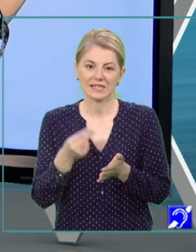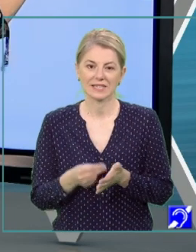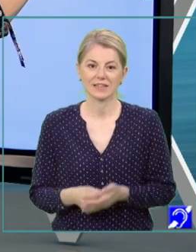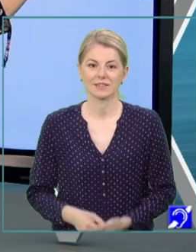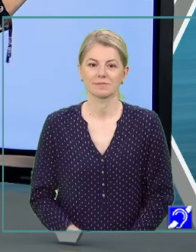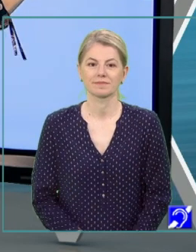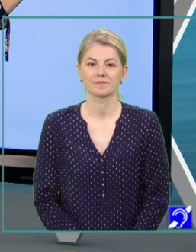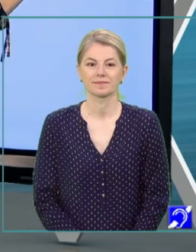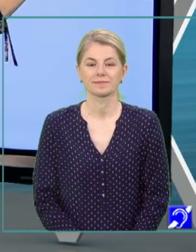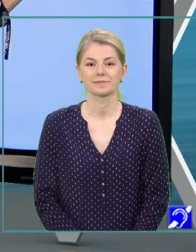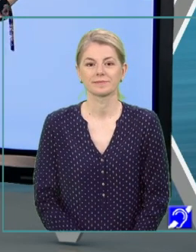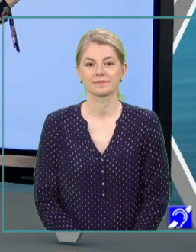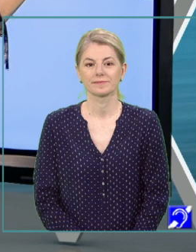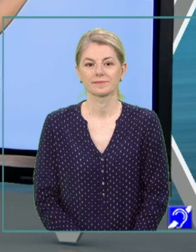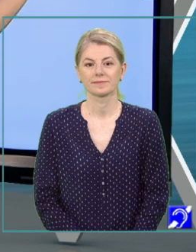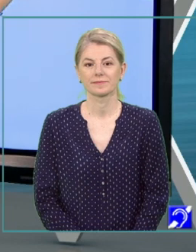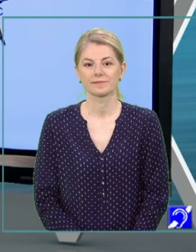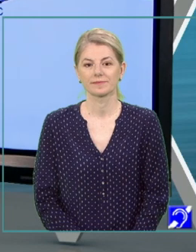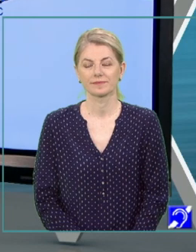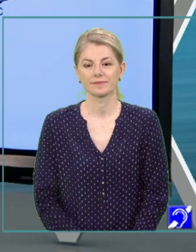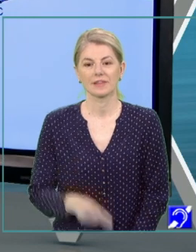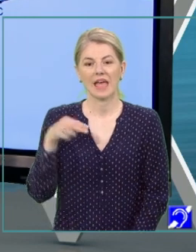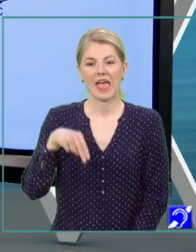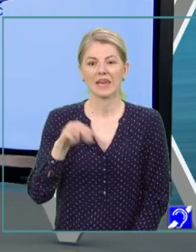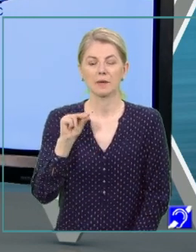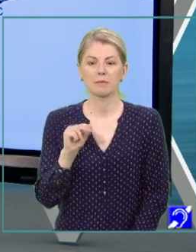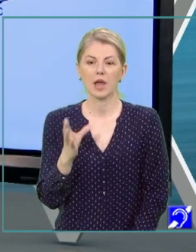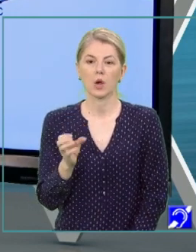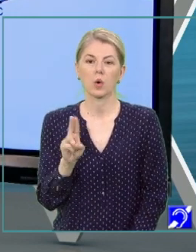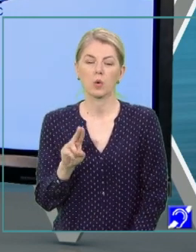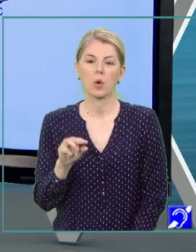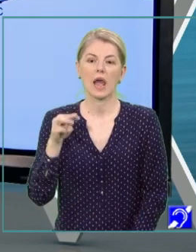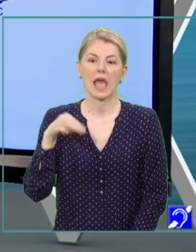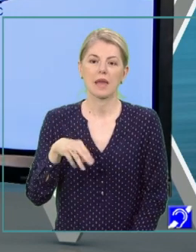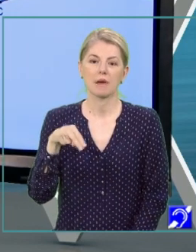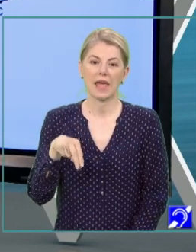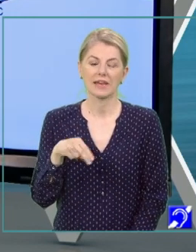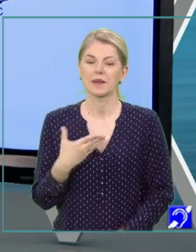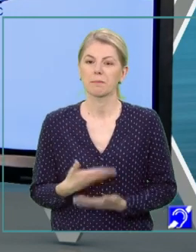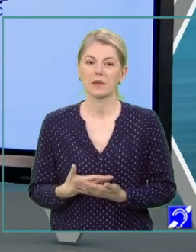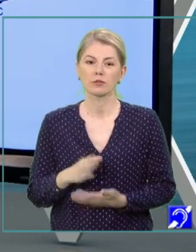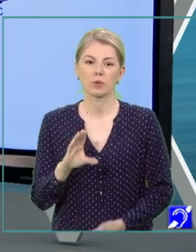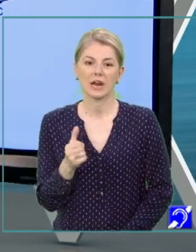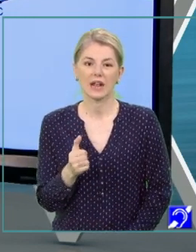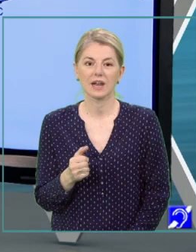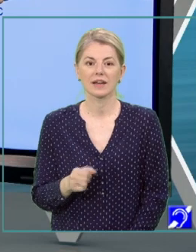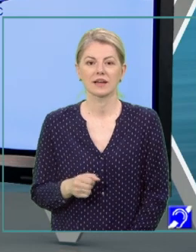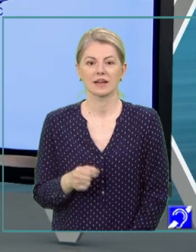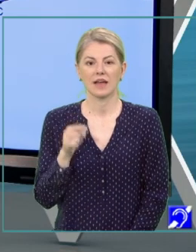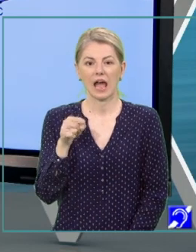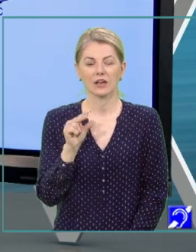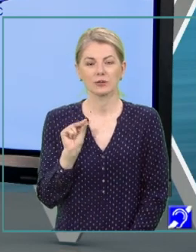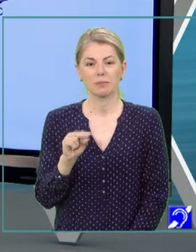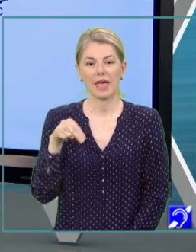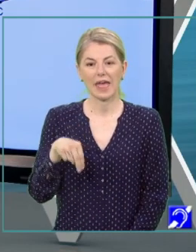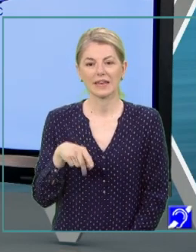este unghiul format de NP cu NM, pentru că acest